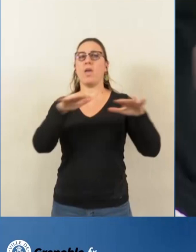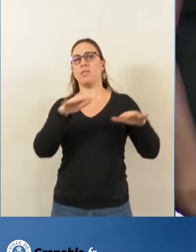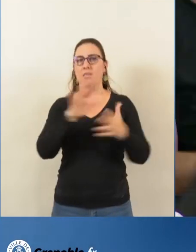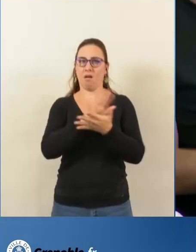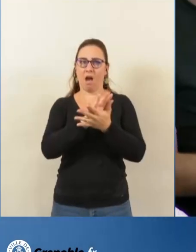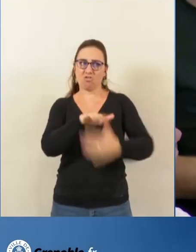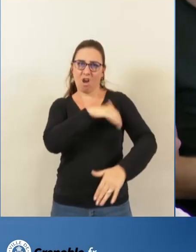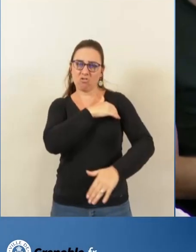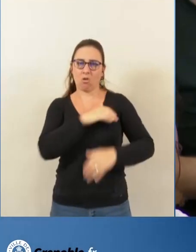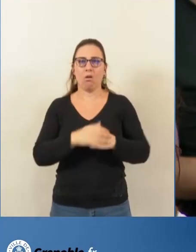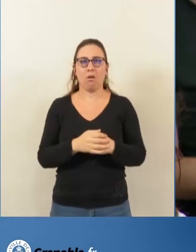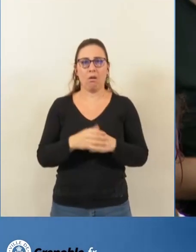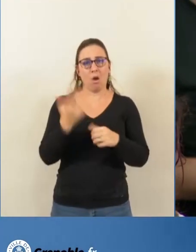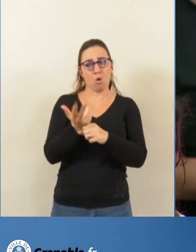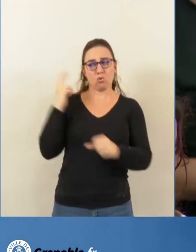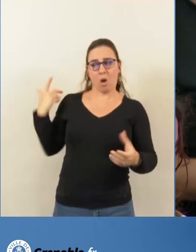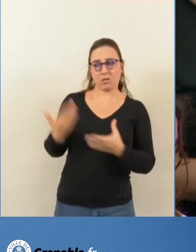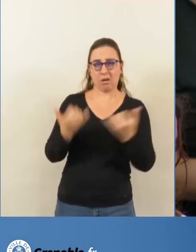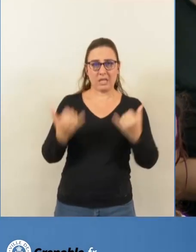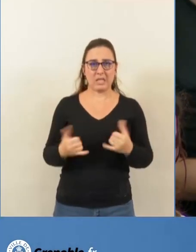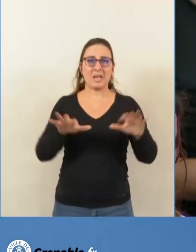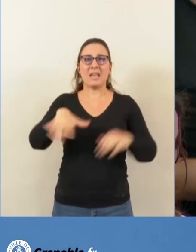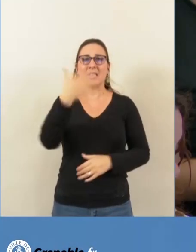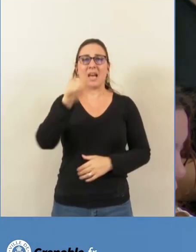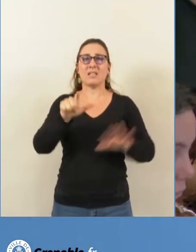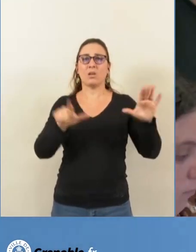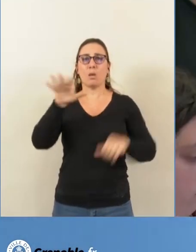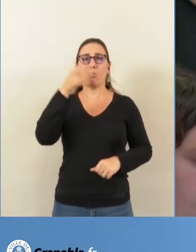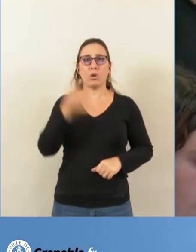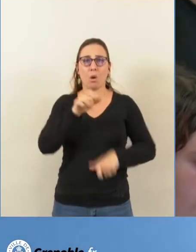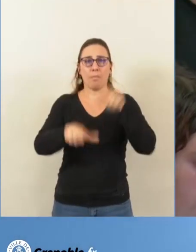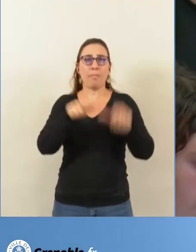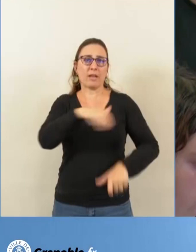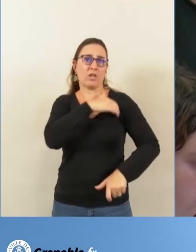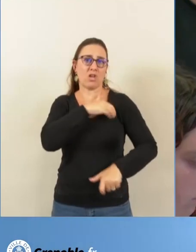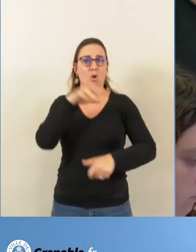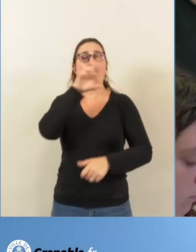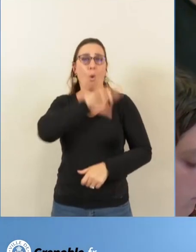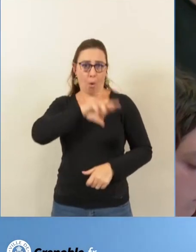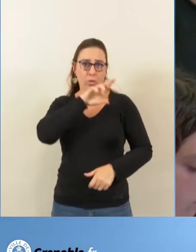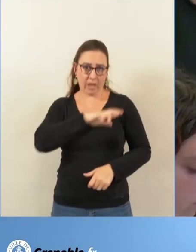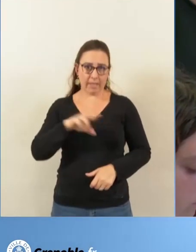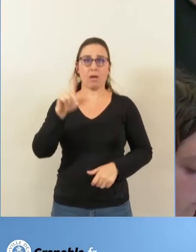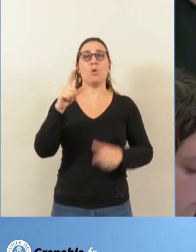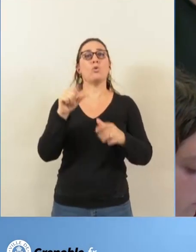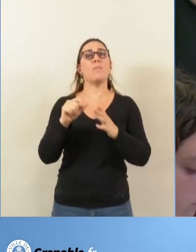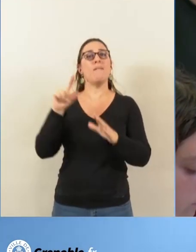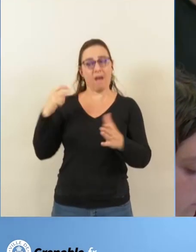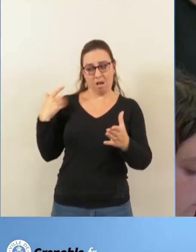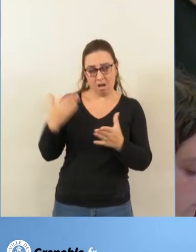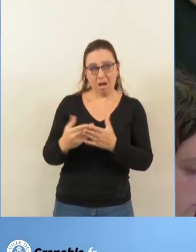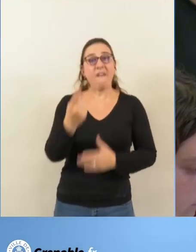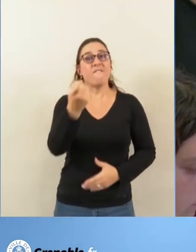à Grenoble nous avons sur les trois dernières années 15,75% des agents qui partent en retraite depuis 2020 ils le font pour